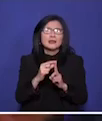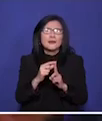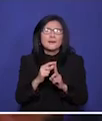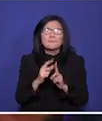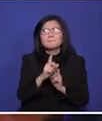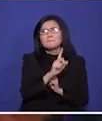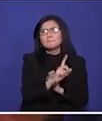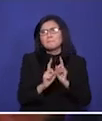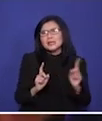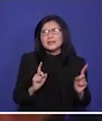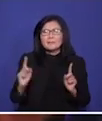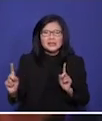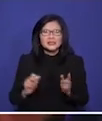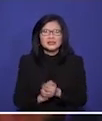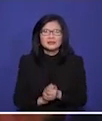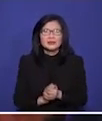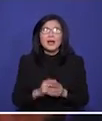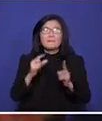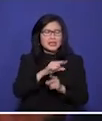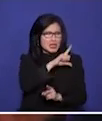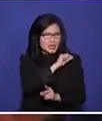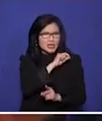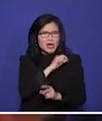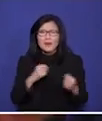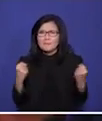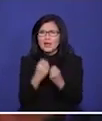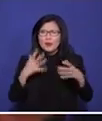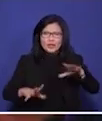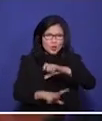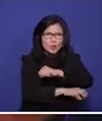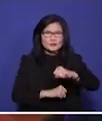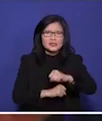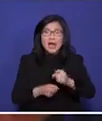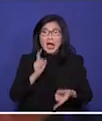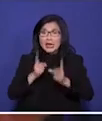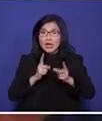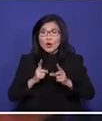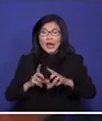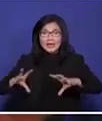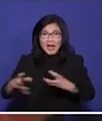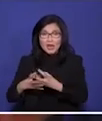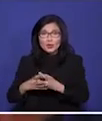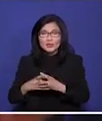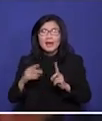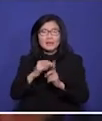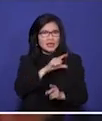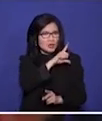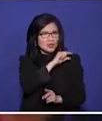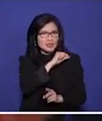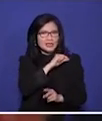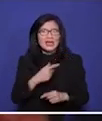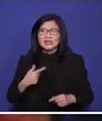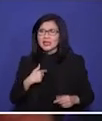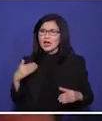Gerindra akan melawan korupsi sampai ke akar-akarnya kalau ada anggota gerindanya korupsi saya yang akan masukin ke